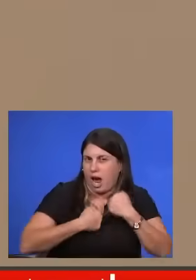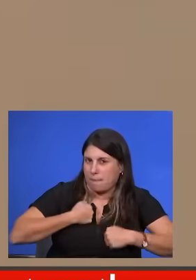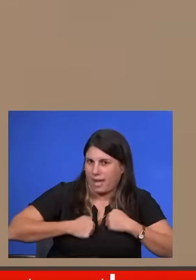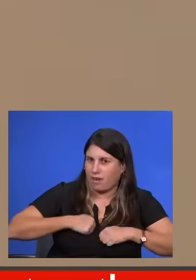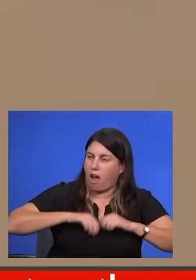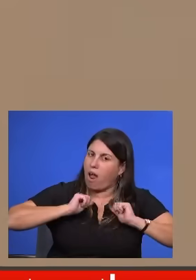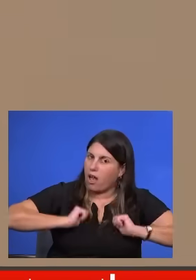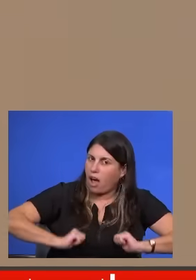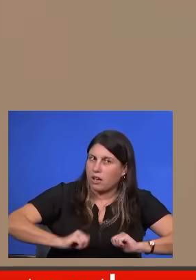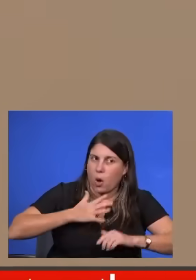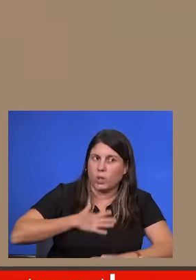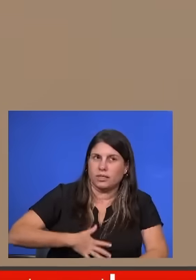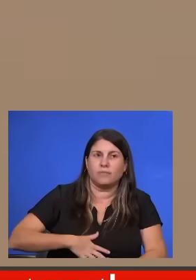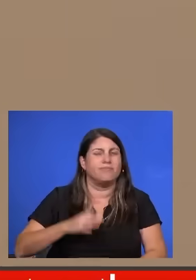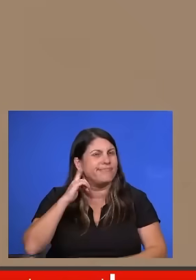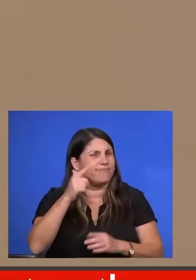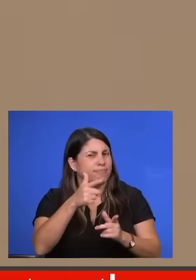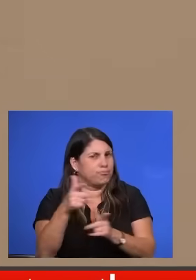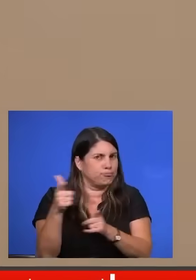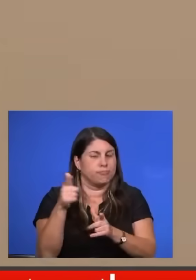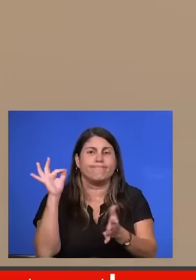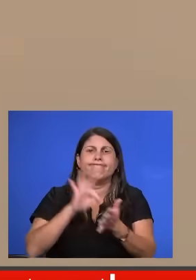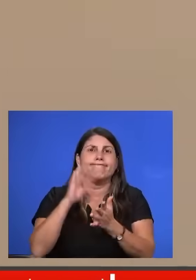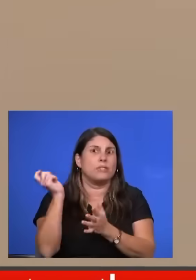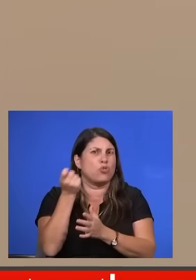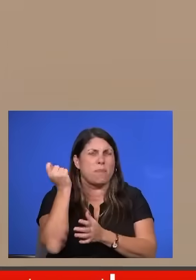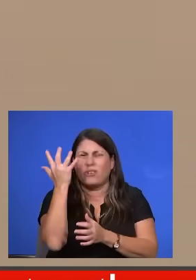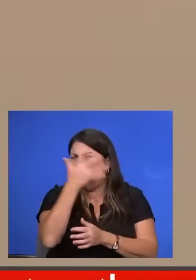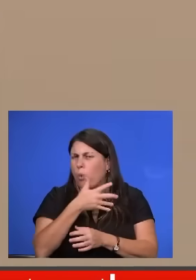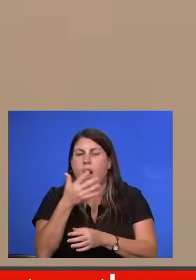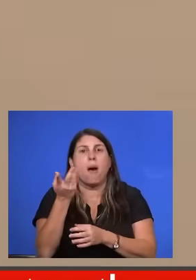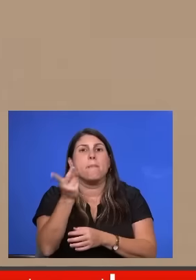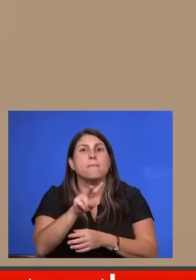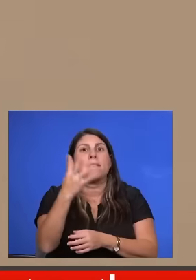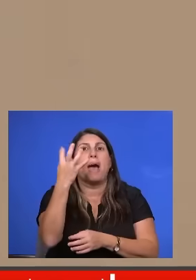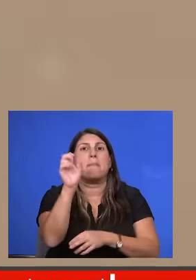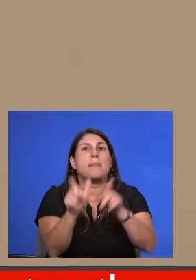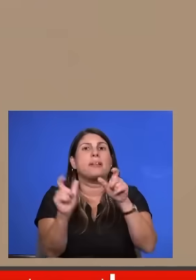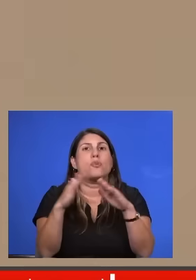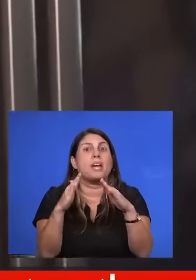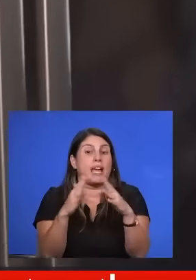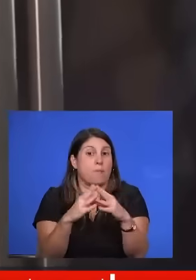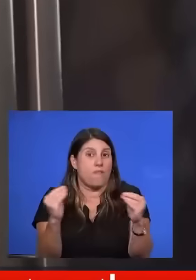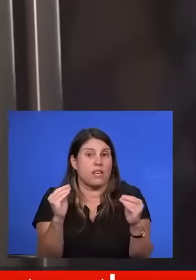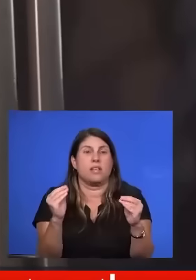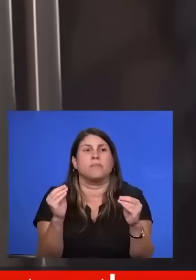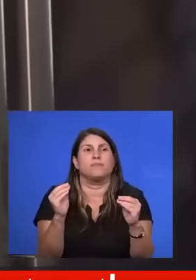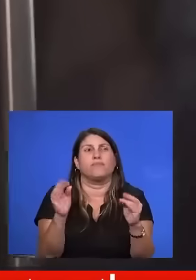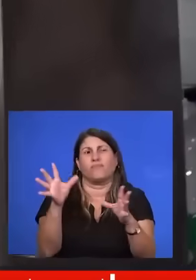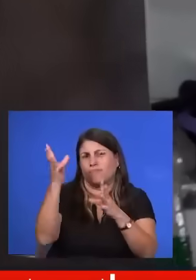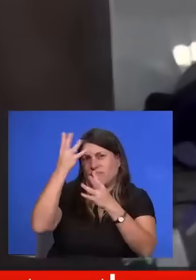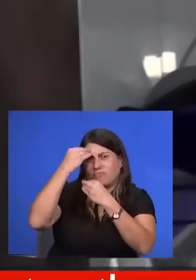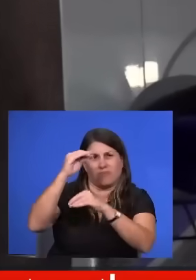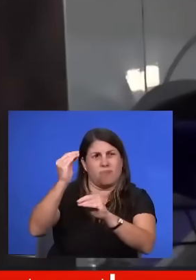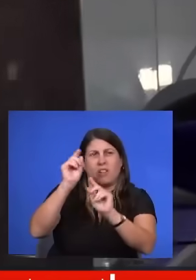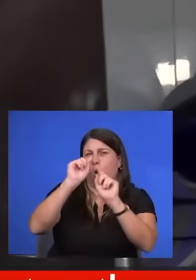להירגע? כן. באותה שבת שחורה שגבתה את חייהם של 40 תושבי אופקים, כרוז לא הגיע אל השכונה של רחל גולדפרב,